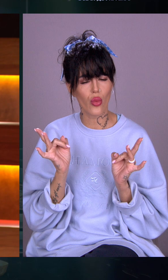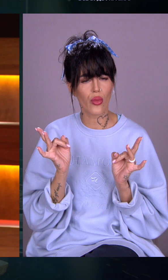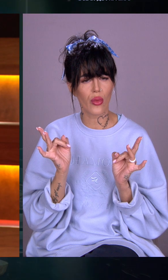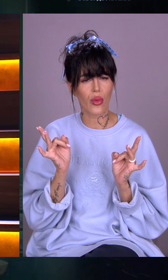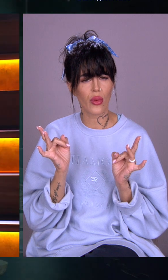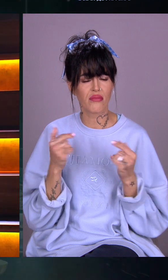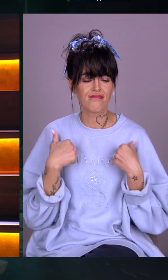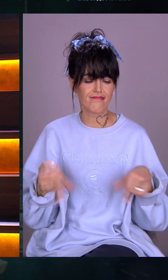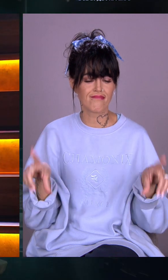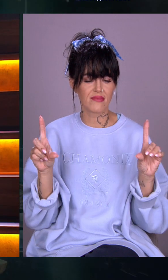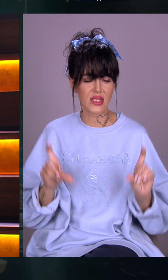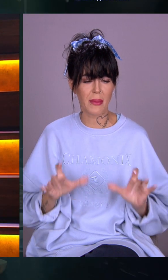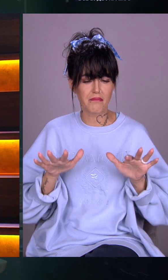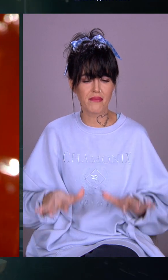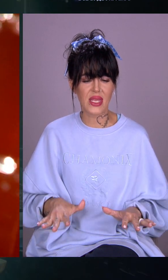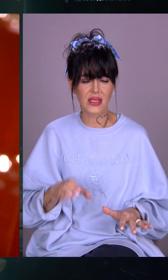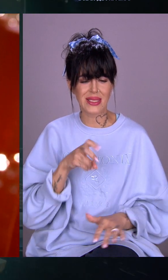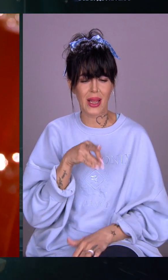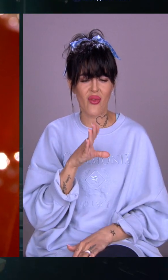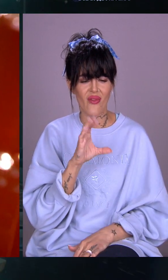Я сиджу в Словаччині.